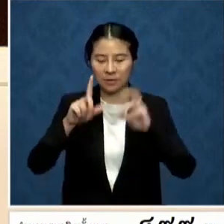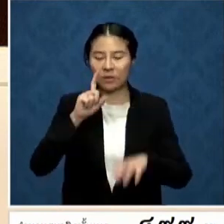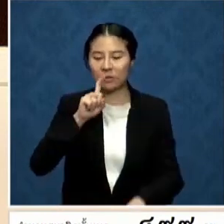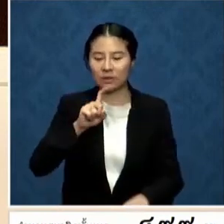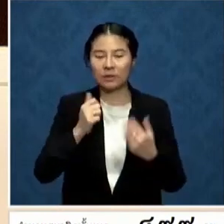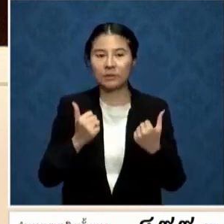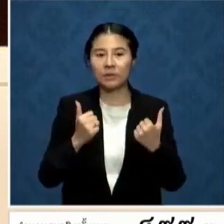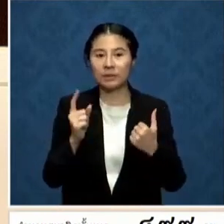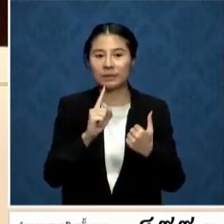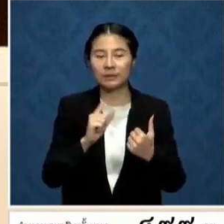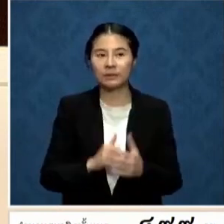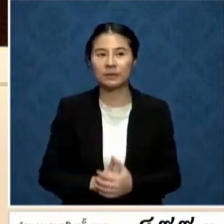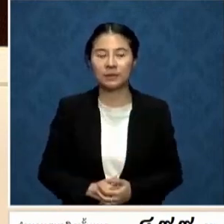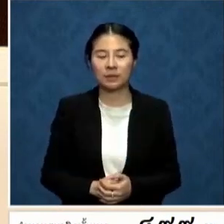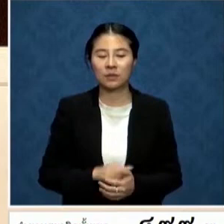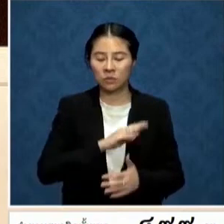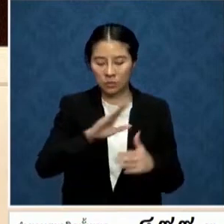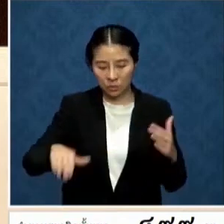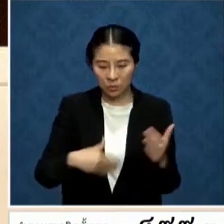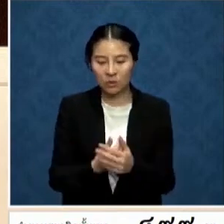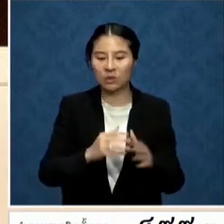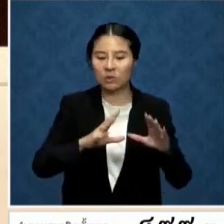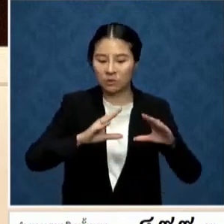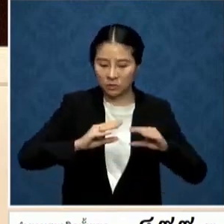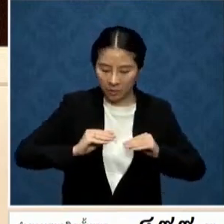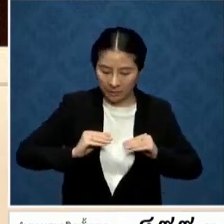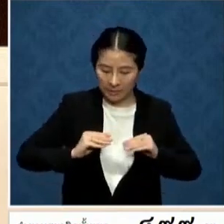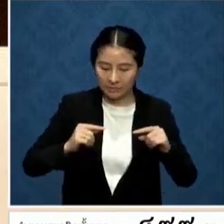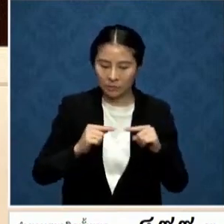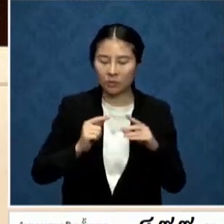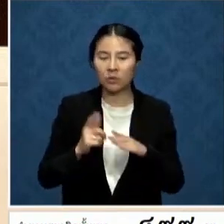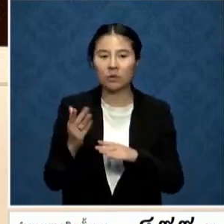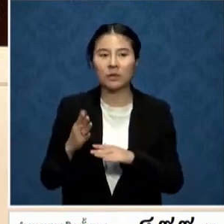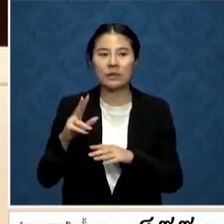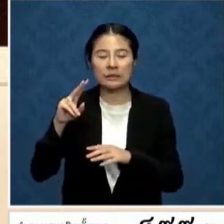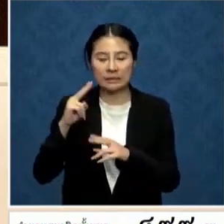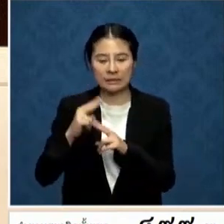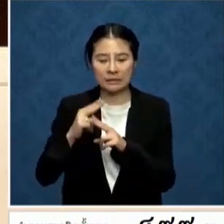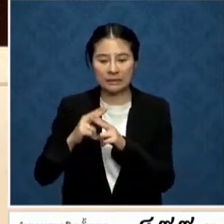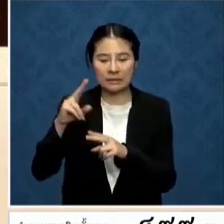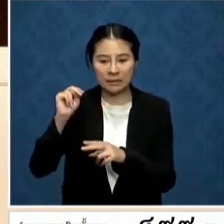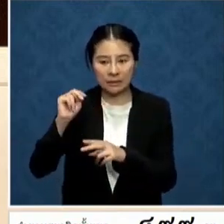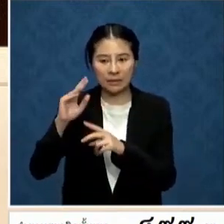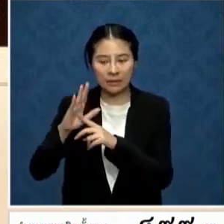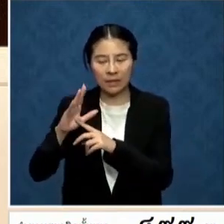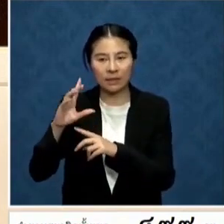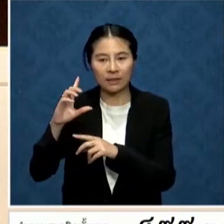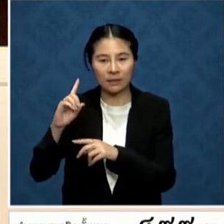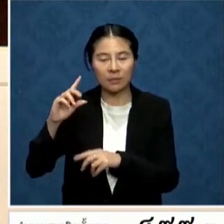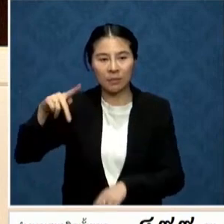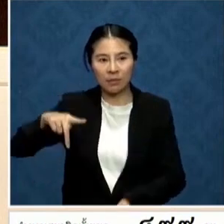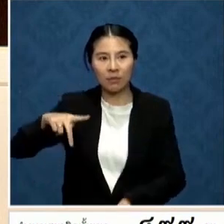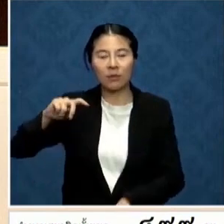มติว่าเราจะเห็นชอบกับข้อเสนอของท่านณัฐพงษ์หรือไม่นะครับในการจะส่งเอ่อ